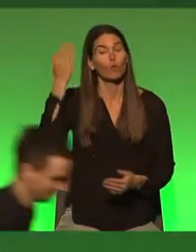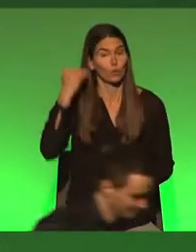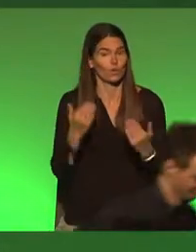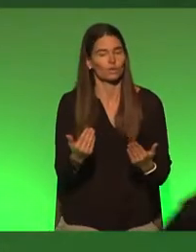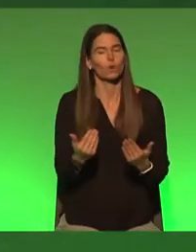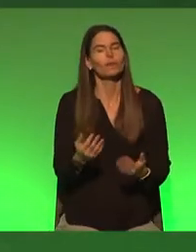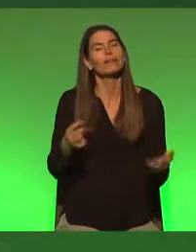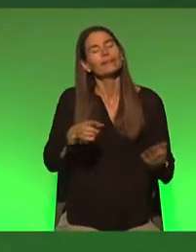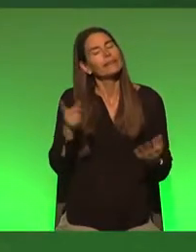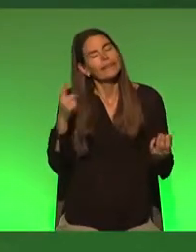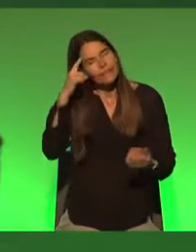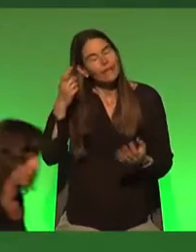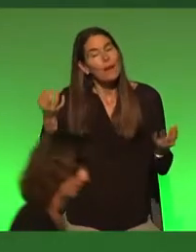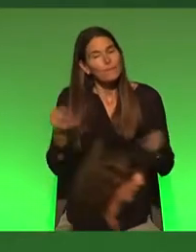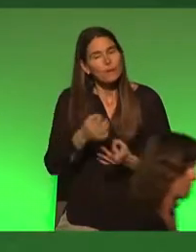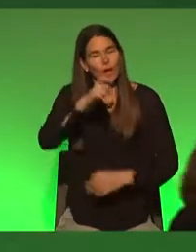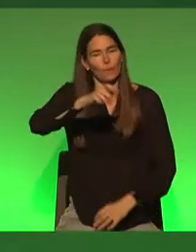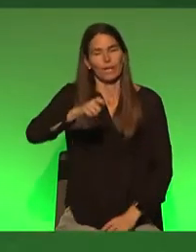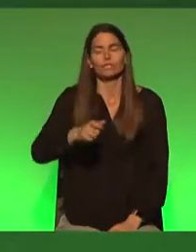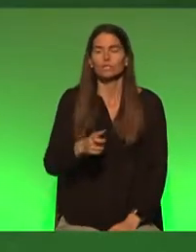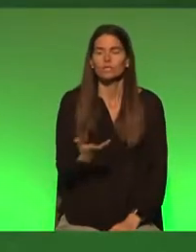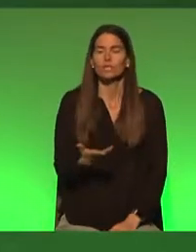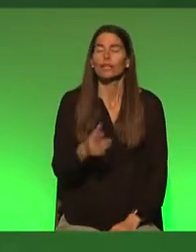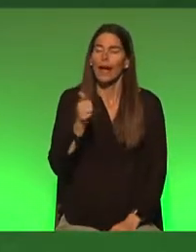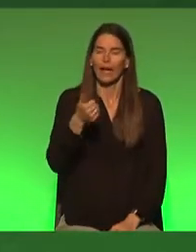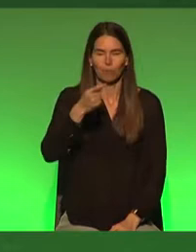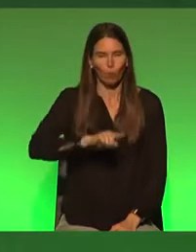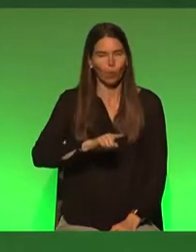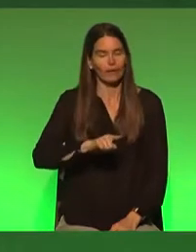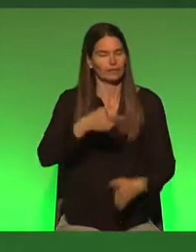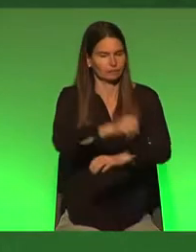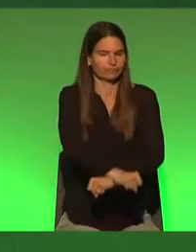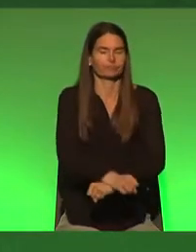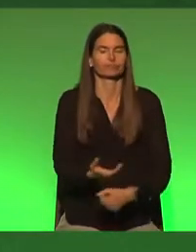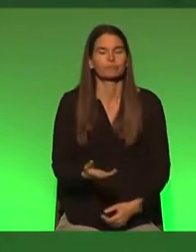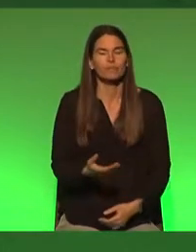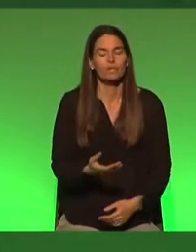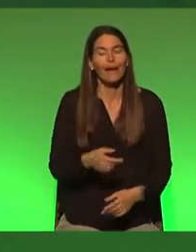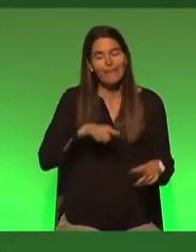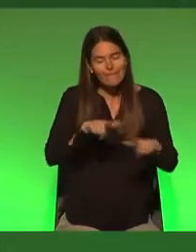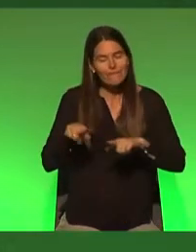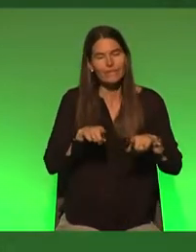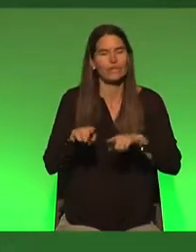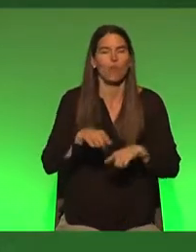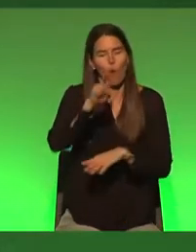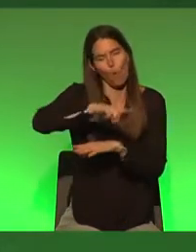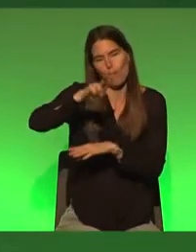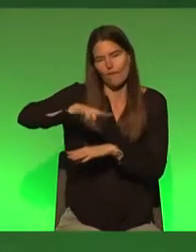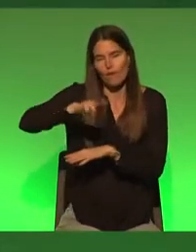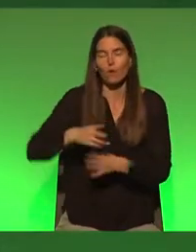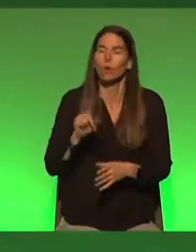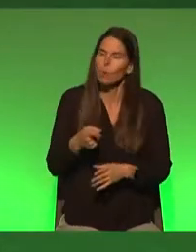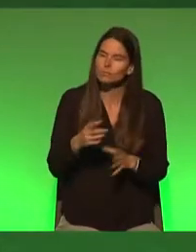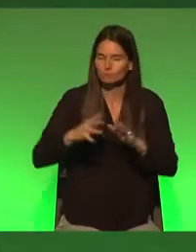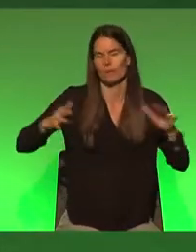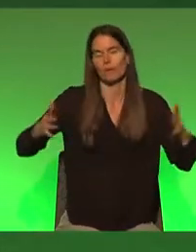müssen Menschen ohne Tatvorwurf einen Monat einsperren. Die meinen, wir müssen die Videoüberwachung ausweiten. Die meinen, wir müssen Leute